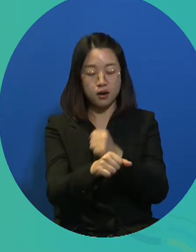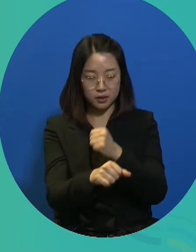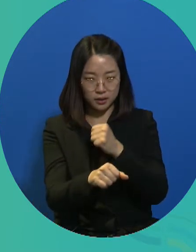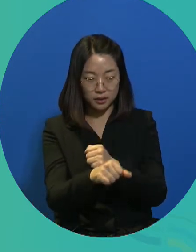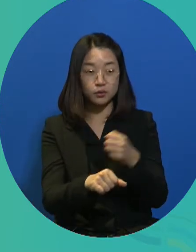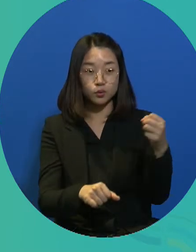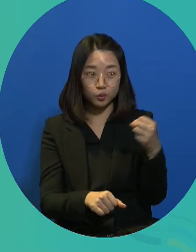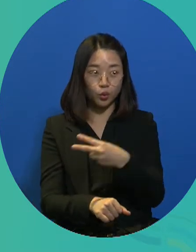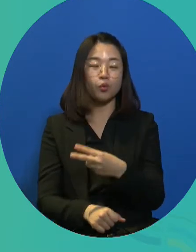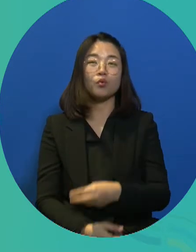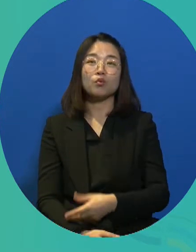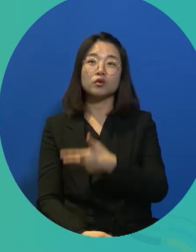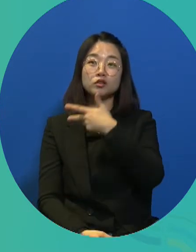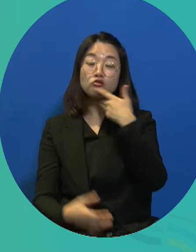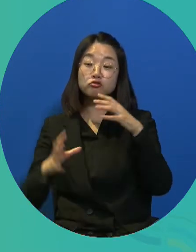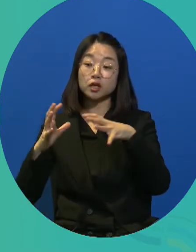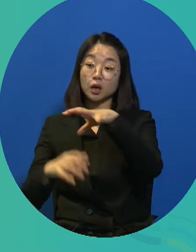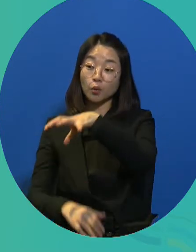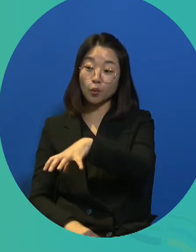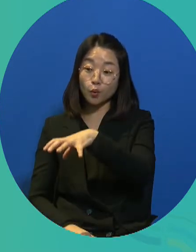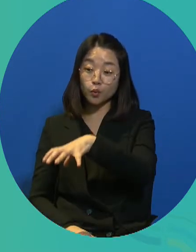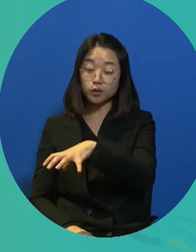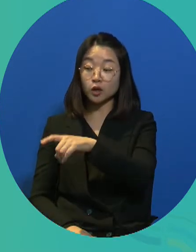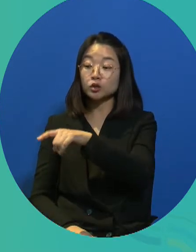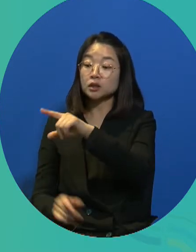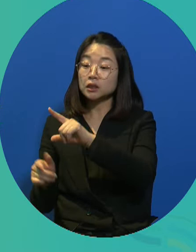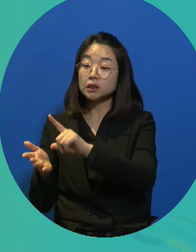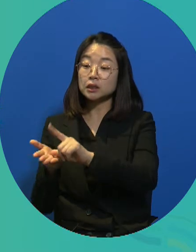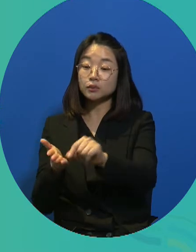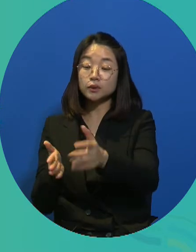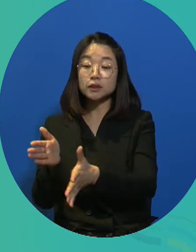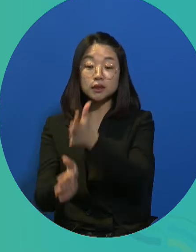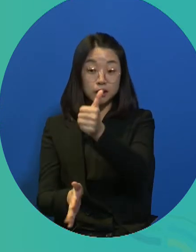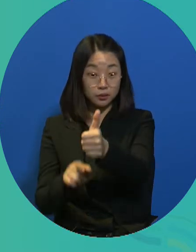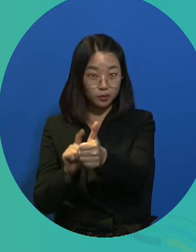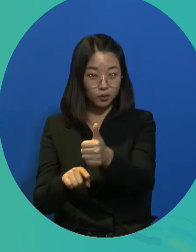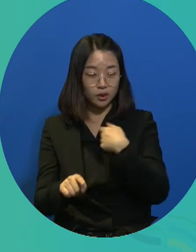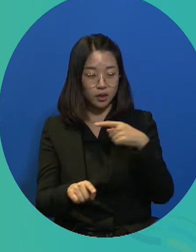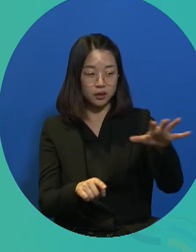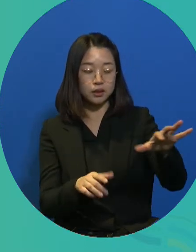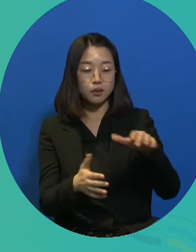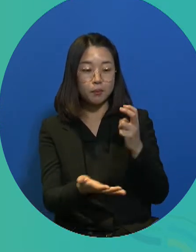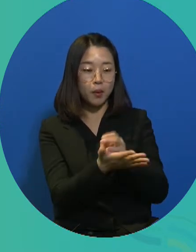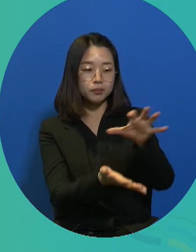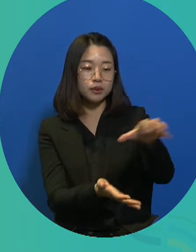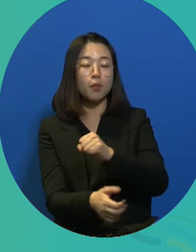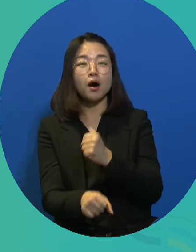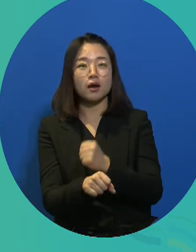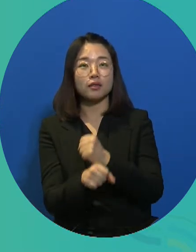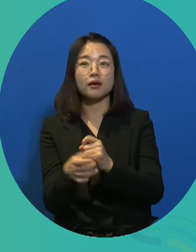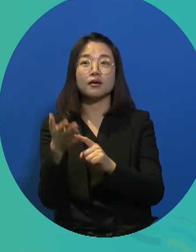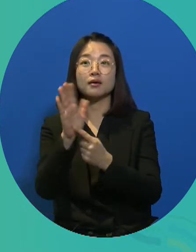지역 시장님도 이것을 직권으로 상정을 하겠다라고 얘기를 했었습니다. 이런